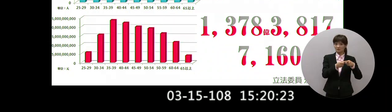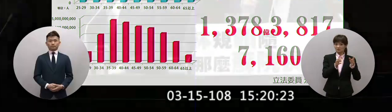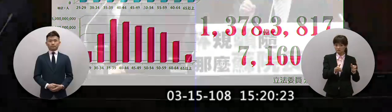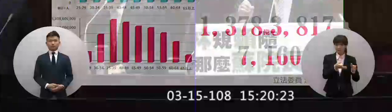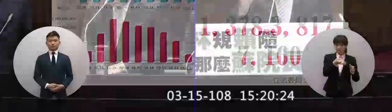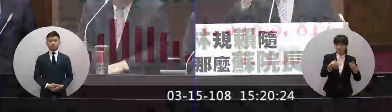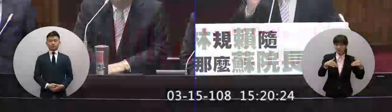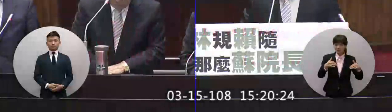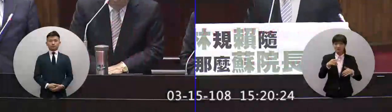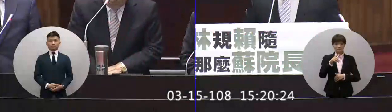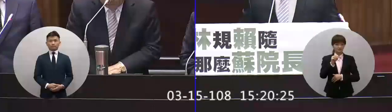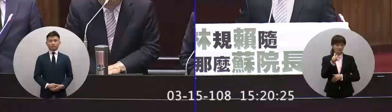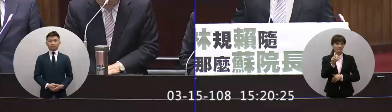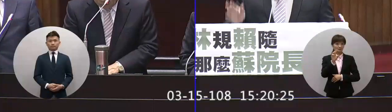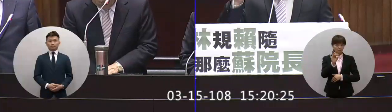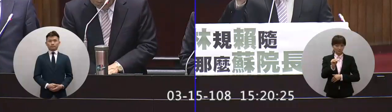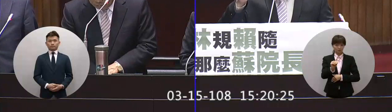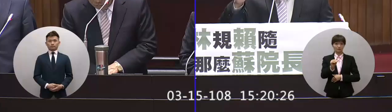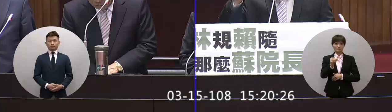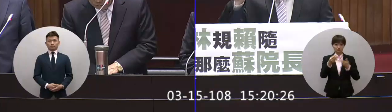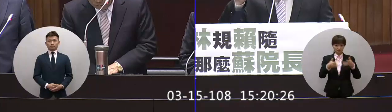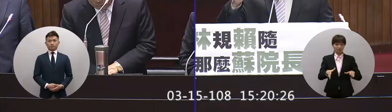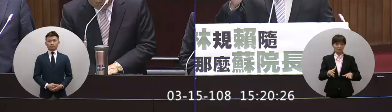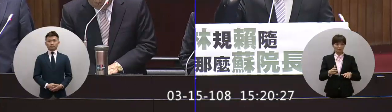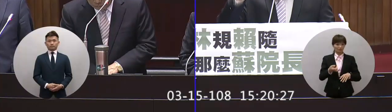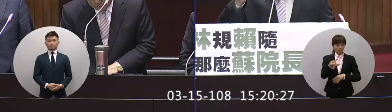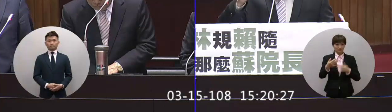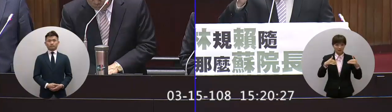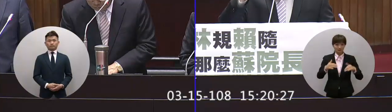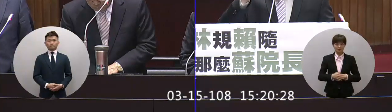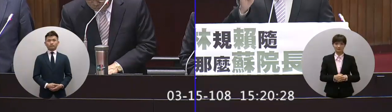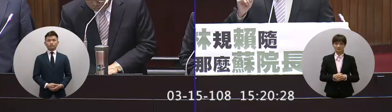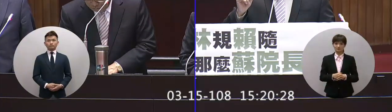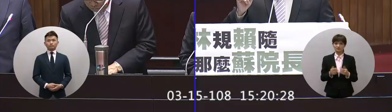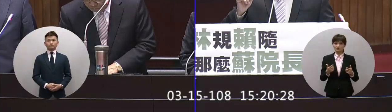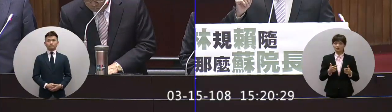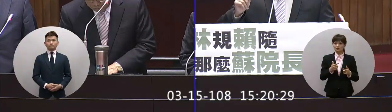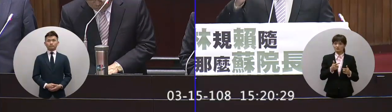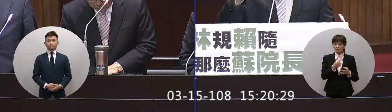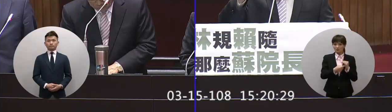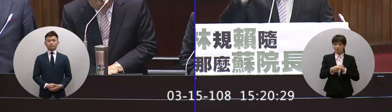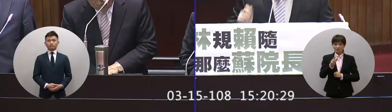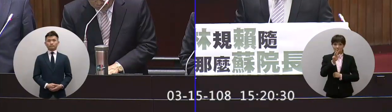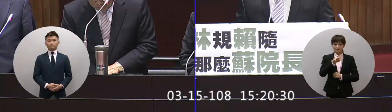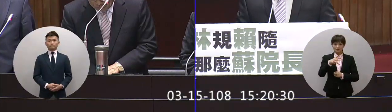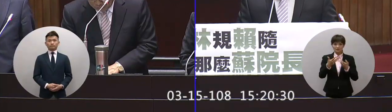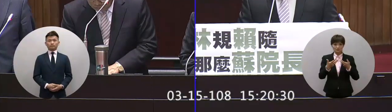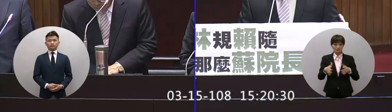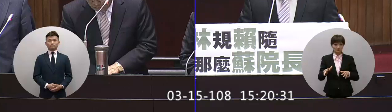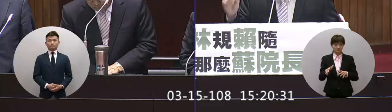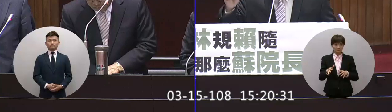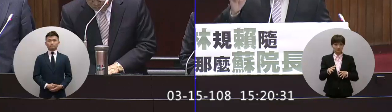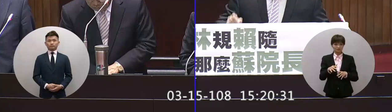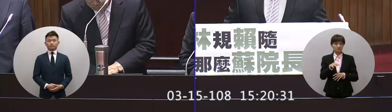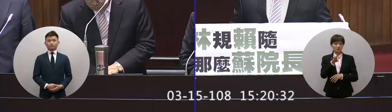现在的问题并不是说有8000多个64岁即将到国民年金哦开始要领取的